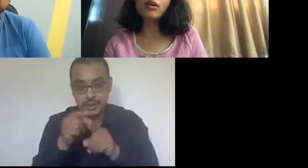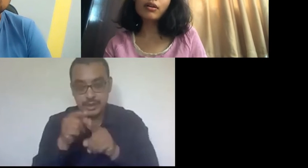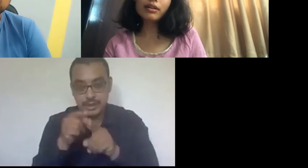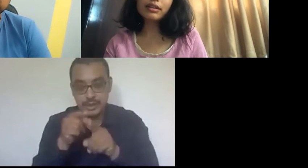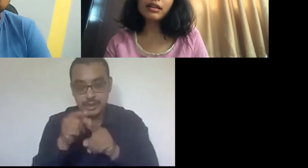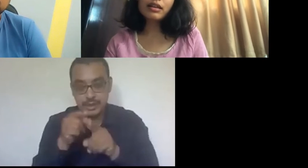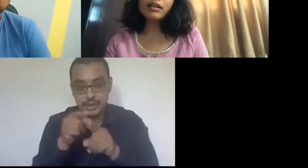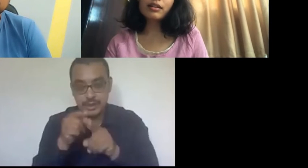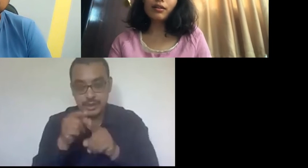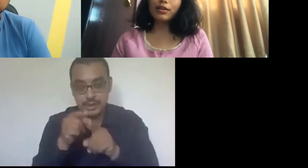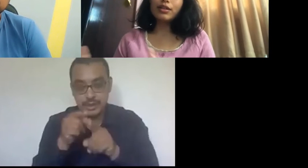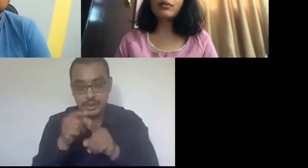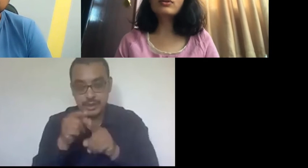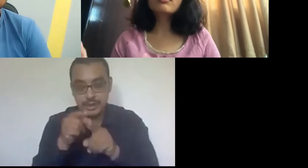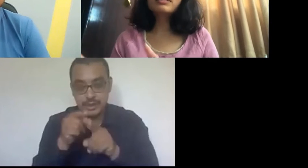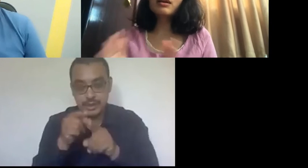चाहिँ छ.